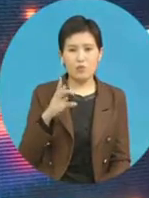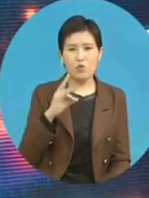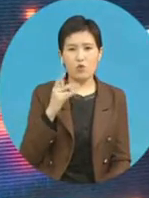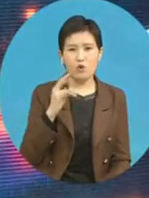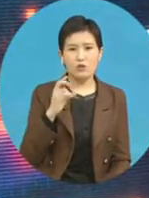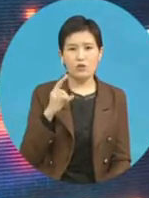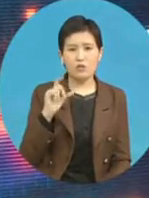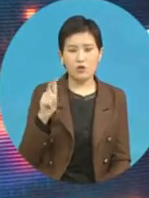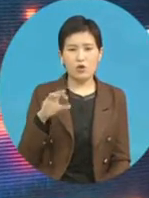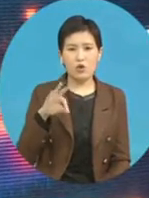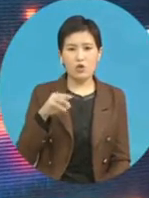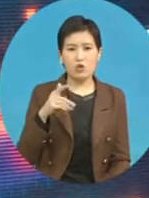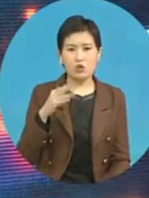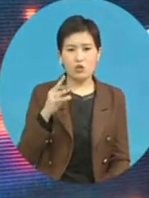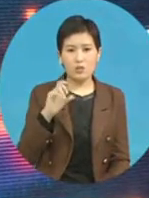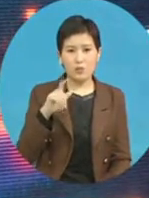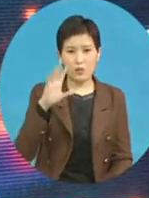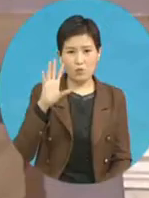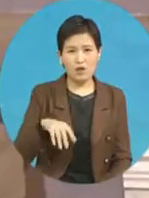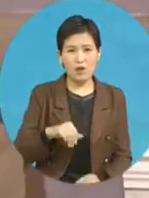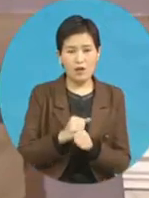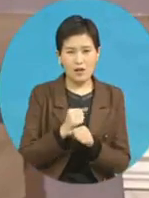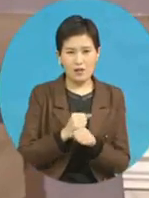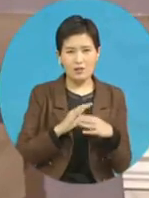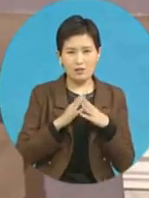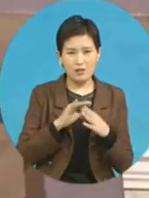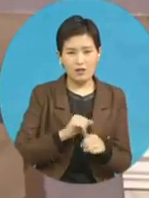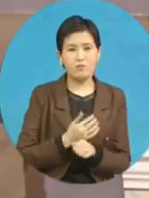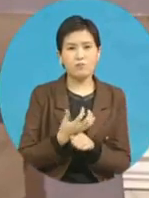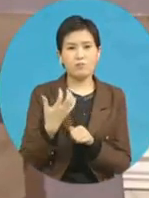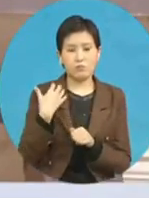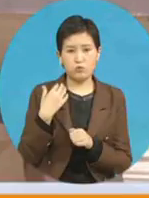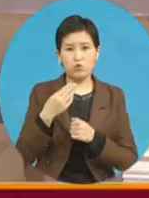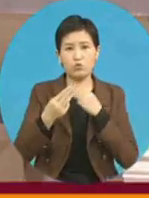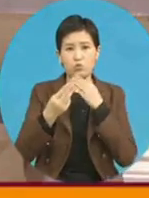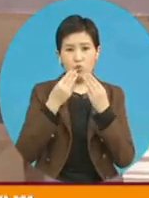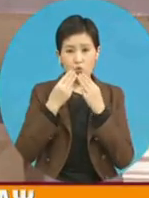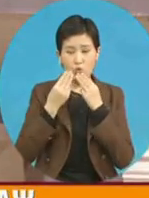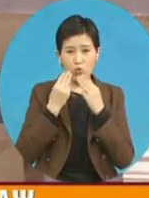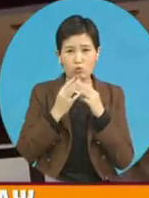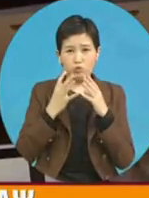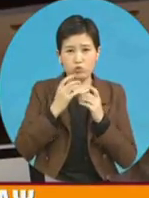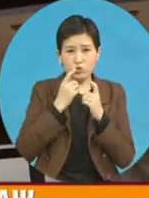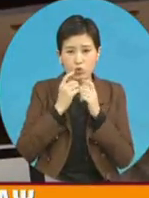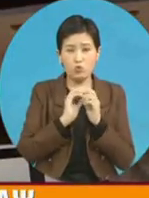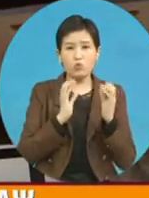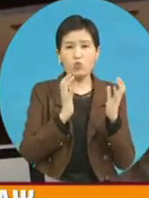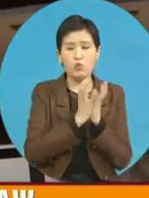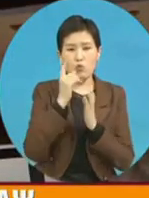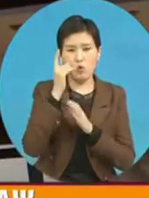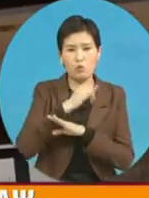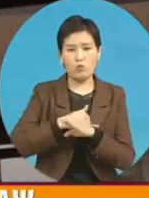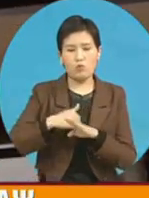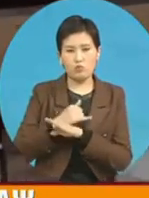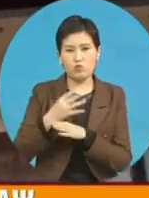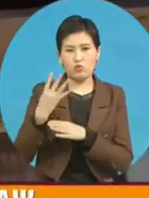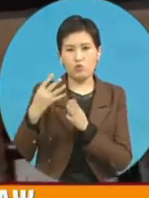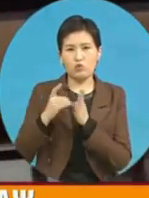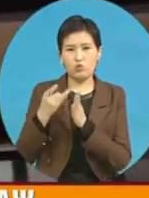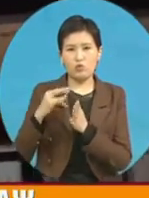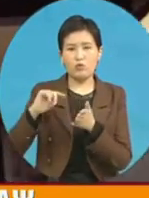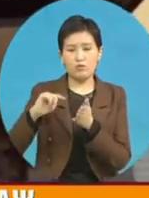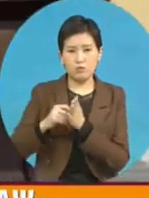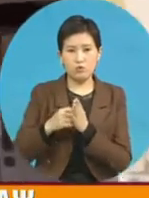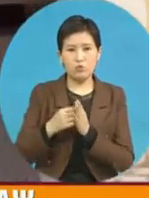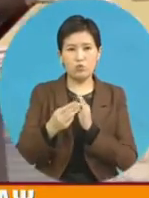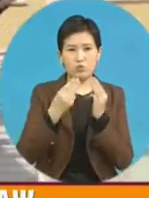Утган Чимэг нар ажиллаан хүлээн аваад байна. Шүүхэн ерөнхий зөвлөл нь Монгол улсын үндсүүлийн 49-р зүйл зааснаар шүүгчийн хараат бус